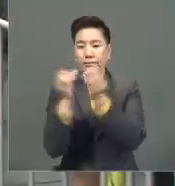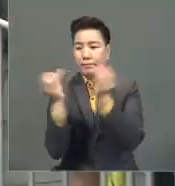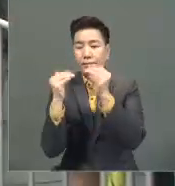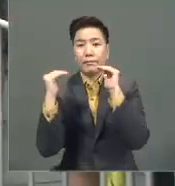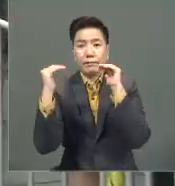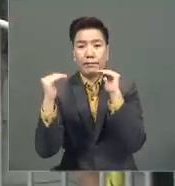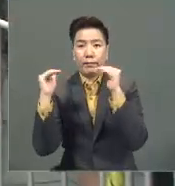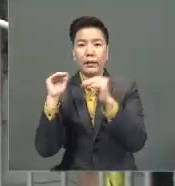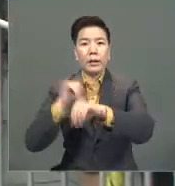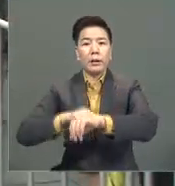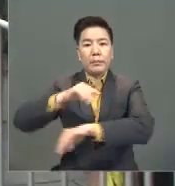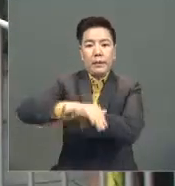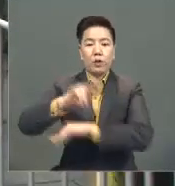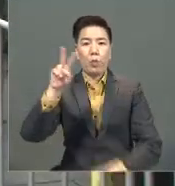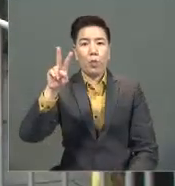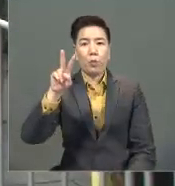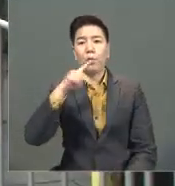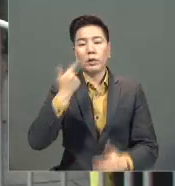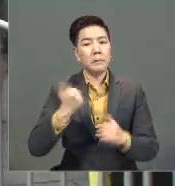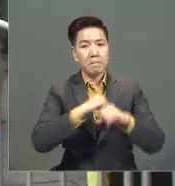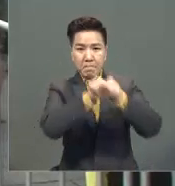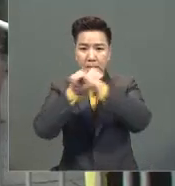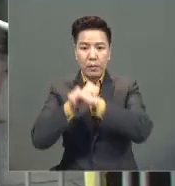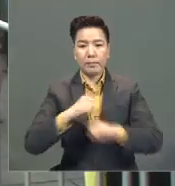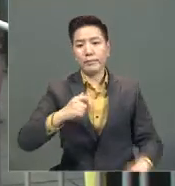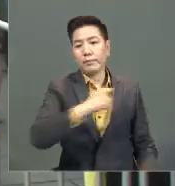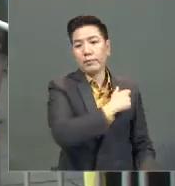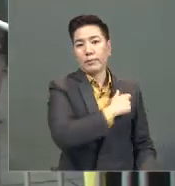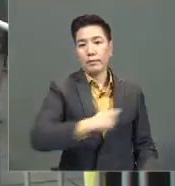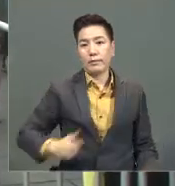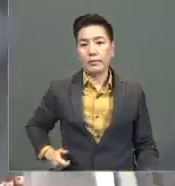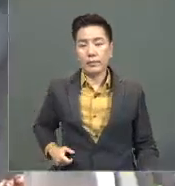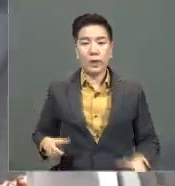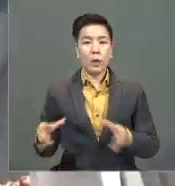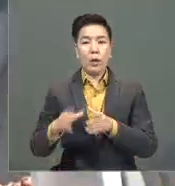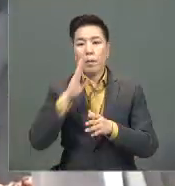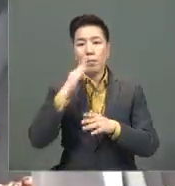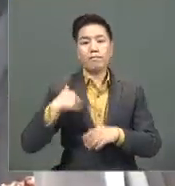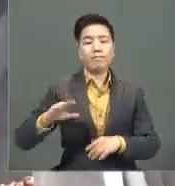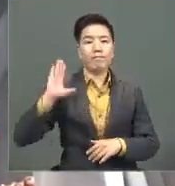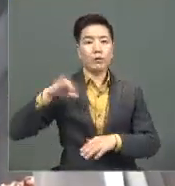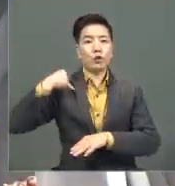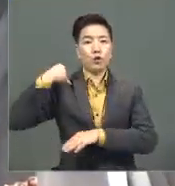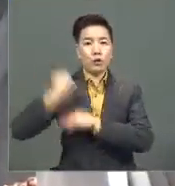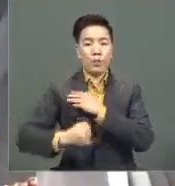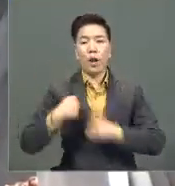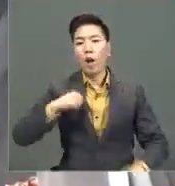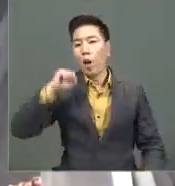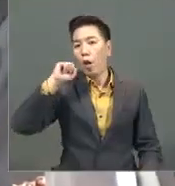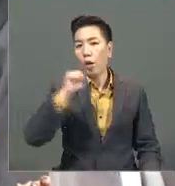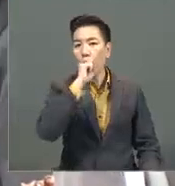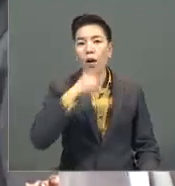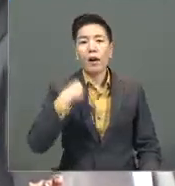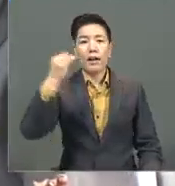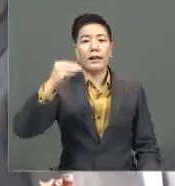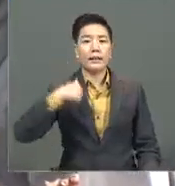า 14:00 นแถลงจุดยืนปกป้องสถาบันพระมหากษัตริย์โดยหลังจบแถลงการจะร่วมกันร้องเพลงสรรเสริม